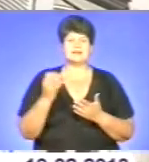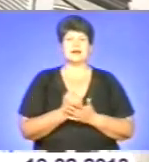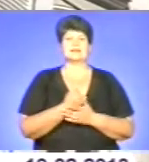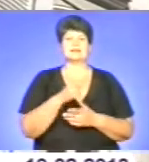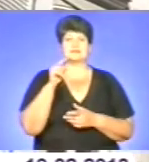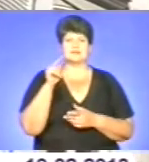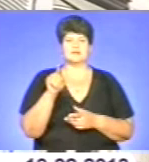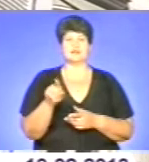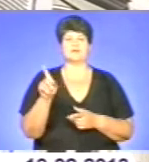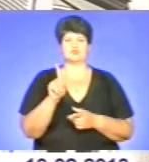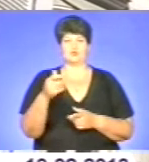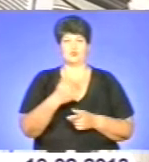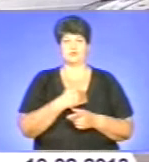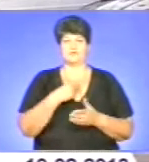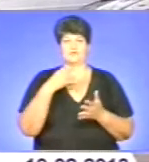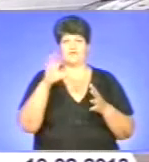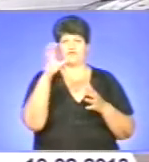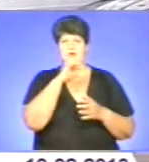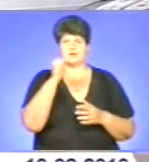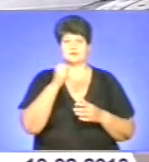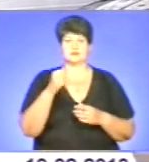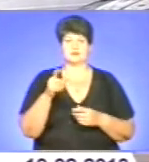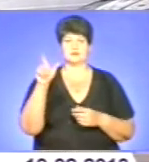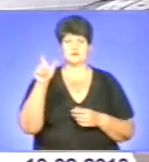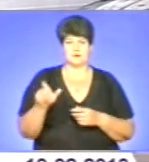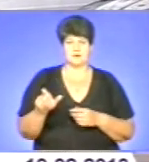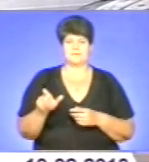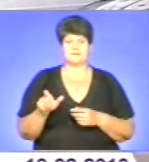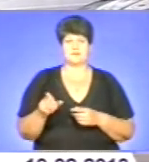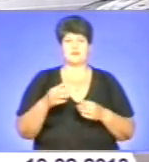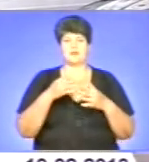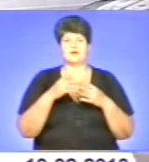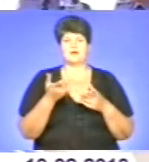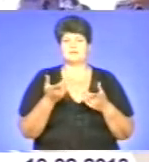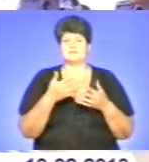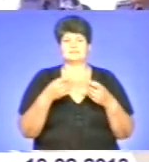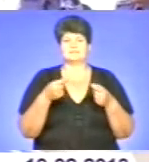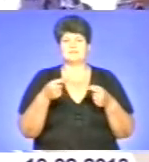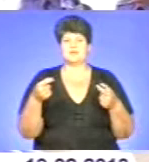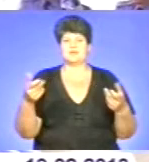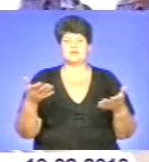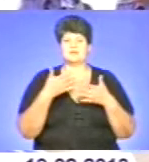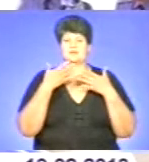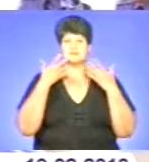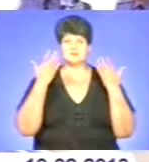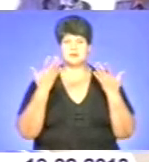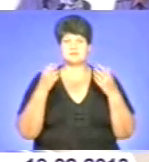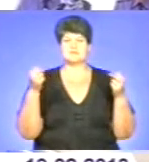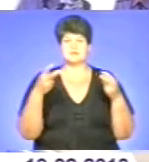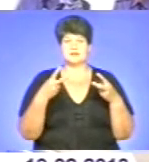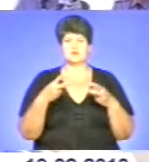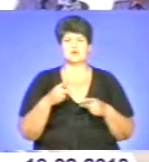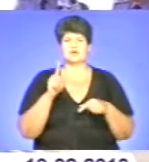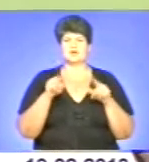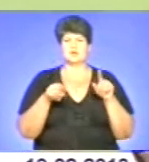лі ласий шматочок для злодіїв А у справі захисту майна дріб'ясків Немає за словами спеціалістів злодії наважуються